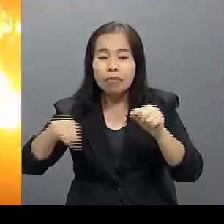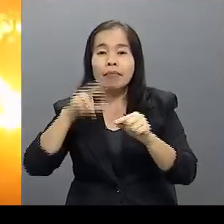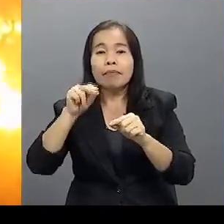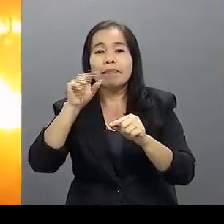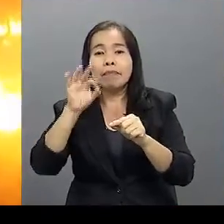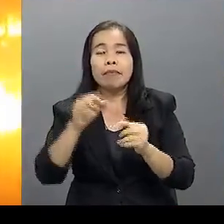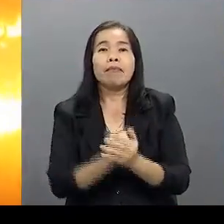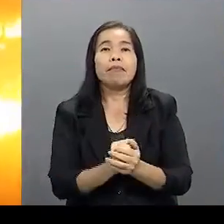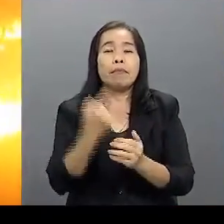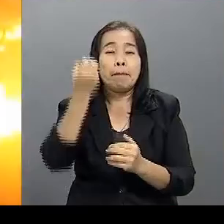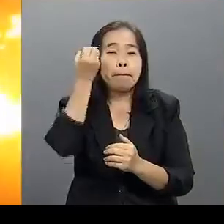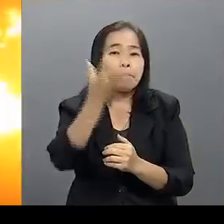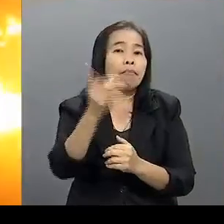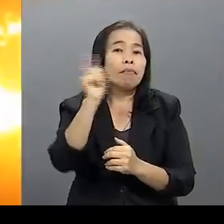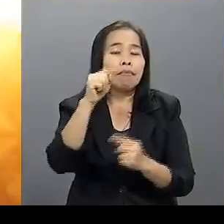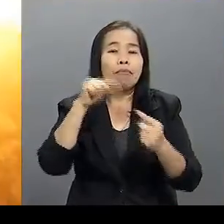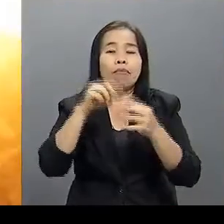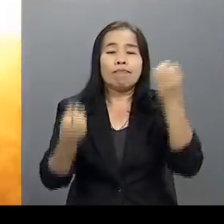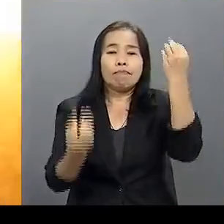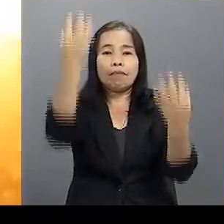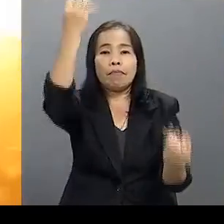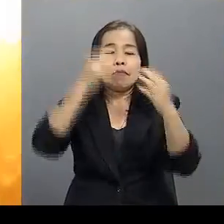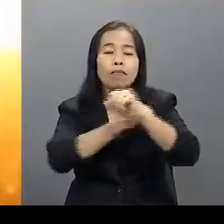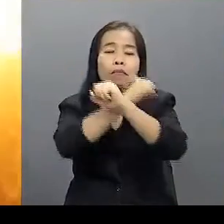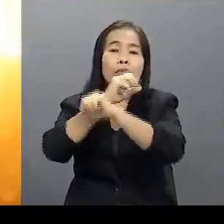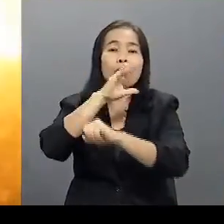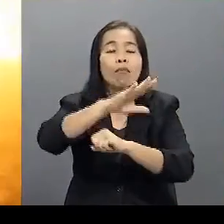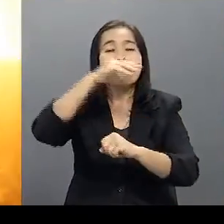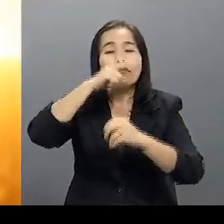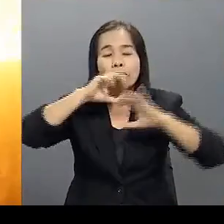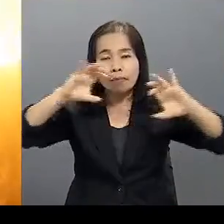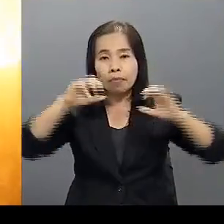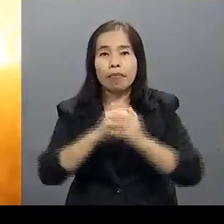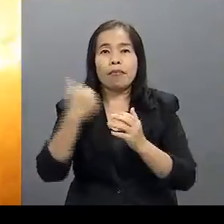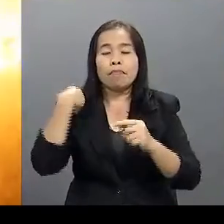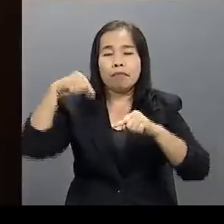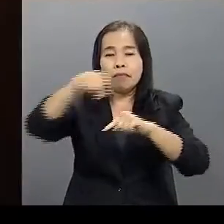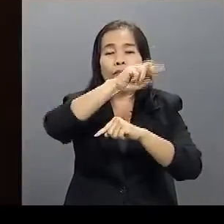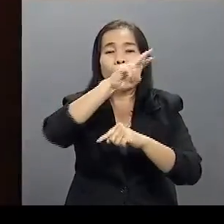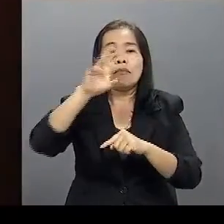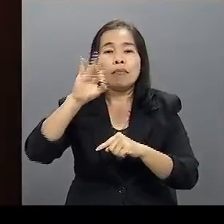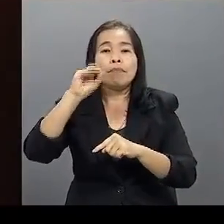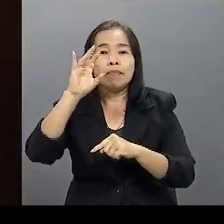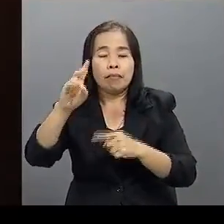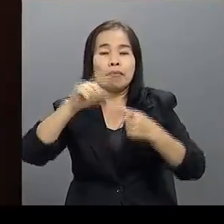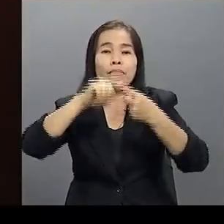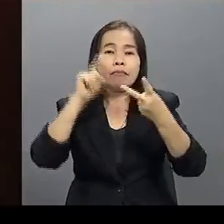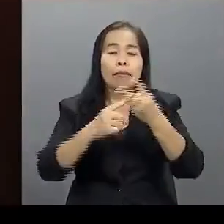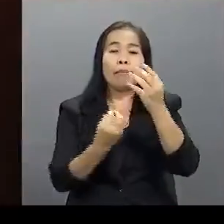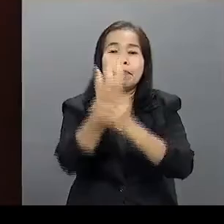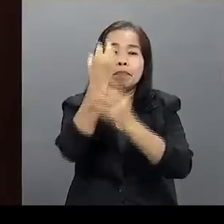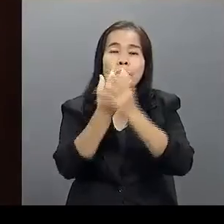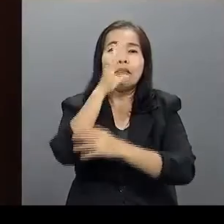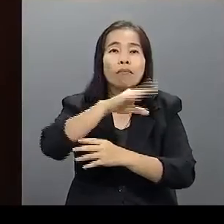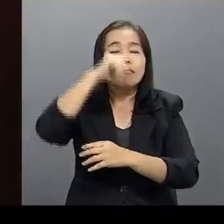เกิดขึ้ในเขตป่าอนุรัษ์สำนวน 291 จดรองลงมาคือป่าสงวนแ่งชาติ 54 จุ